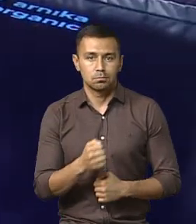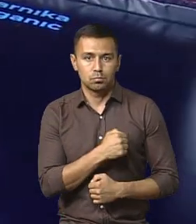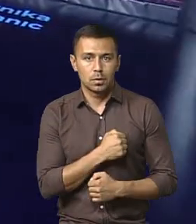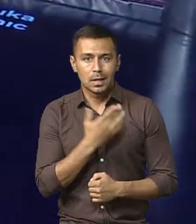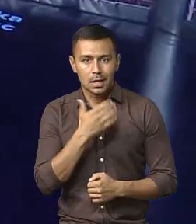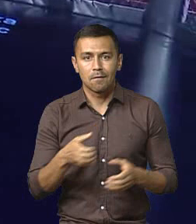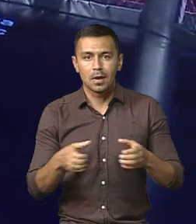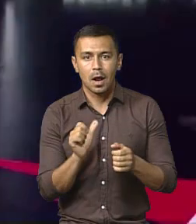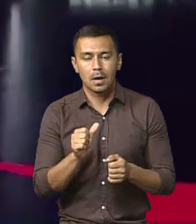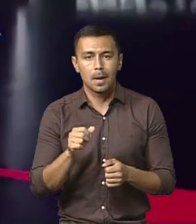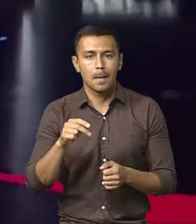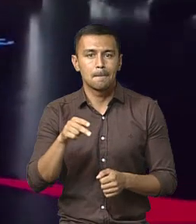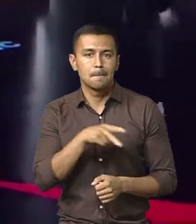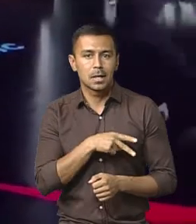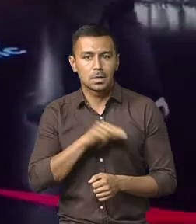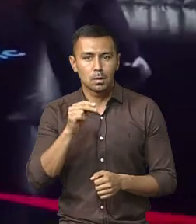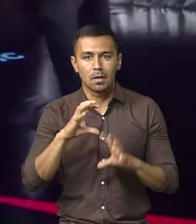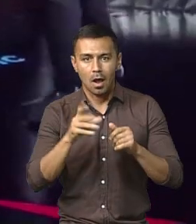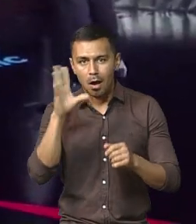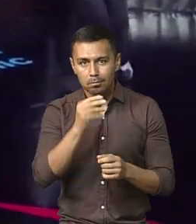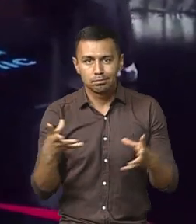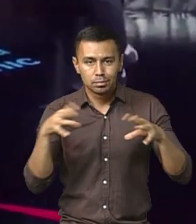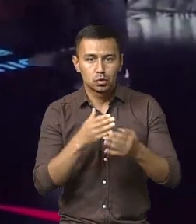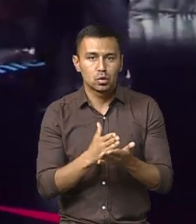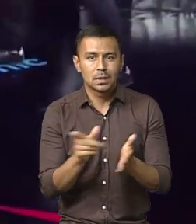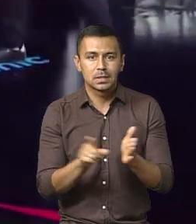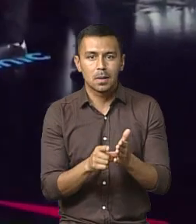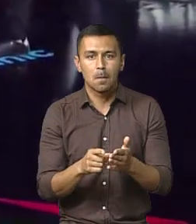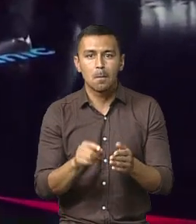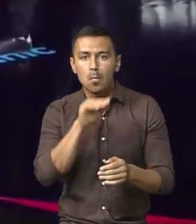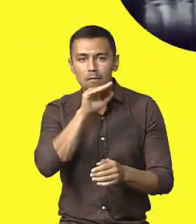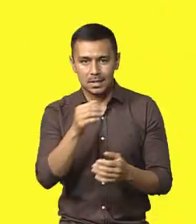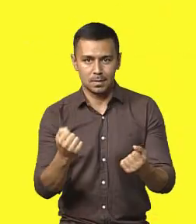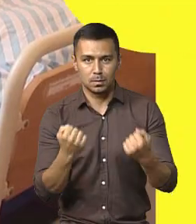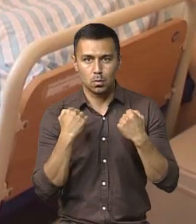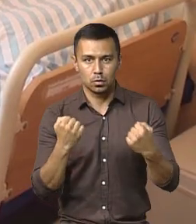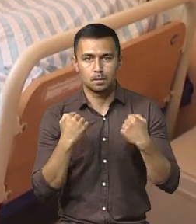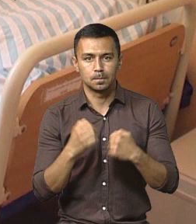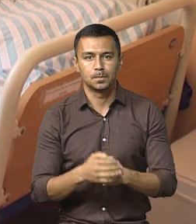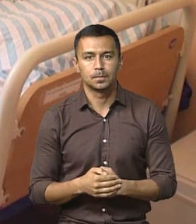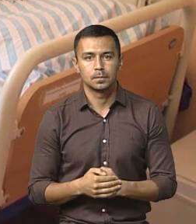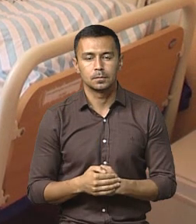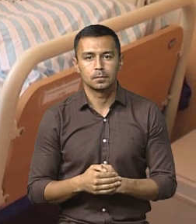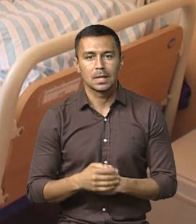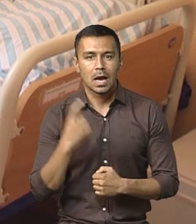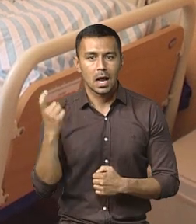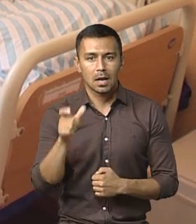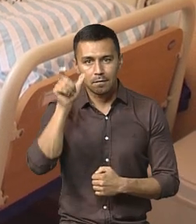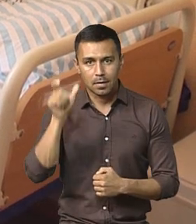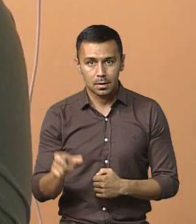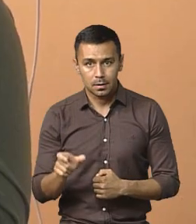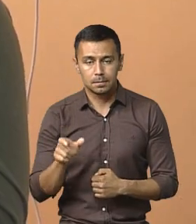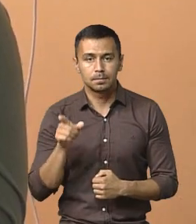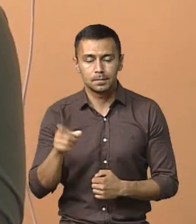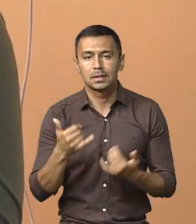Боєць-нацгвардієць. Як призеру чемпіонату світу вдається поєднувати службу з професійним спортом? Харків'янка Анна